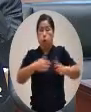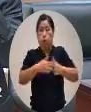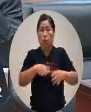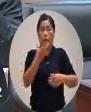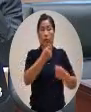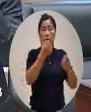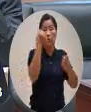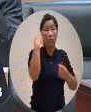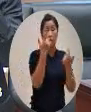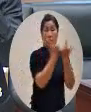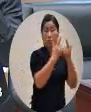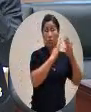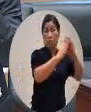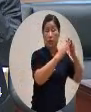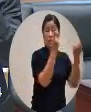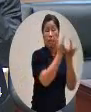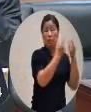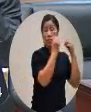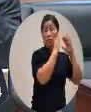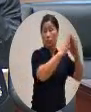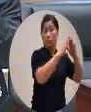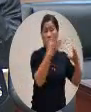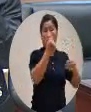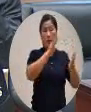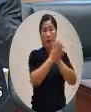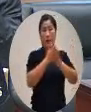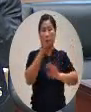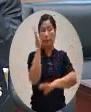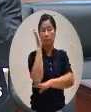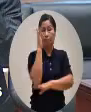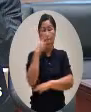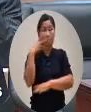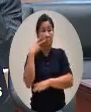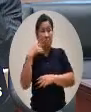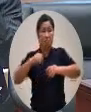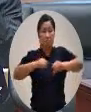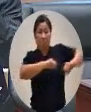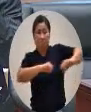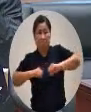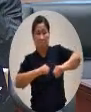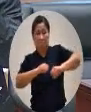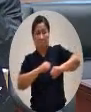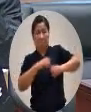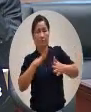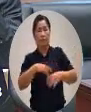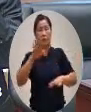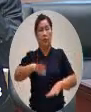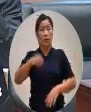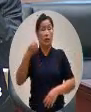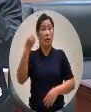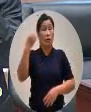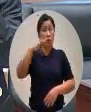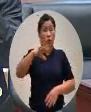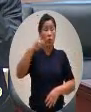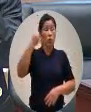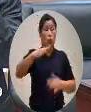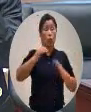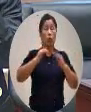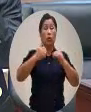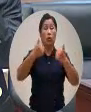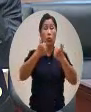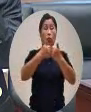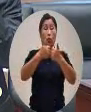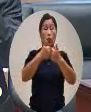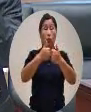新北市台北市所以變成很多的政治的角力在裡面但是現在的會長David Catman他是以前的